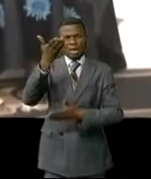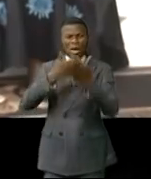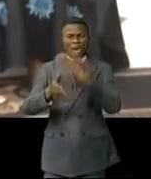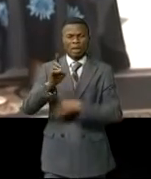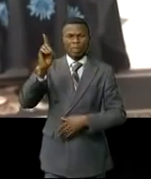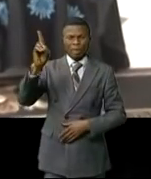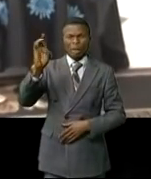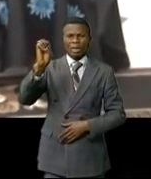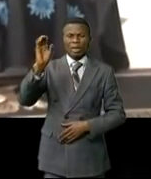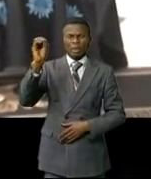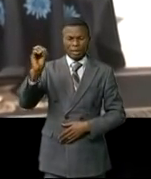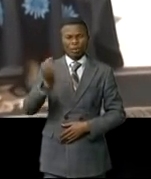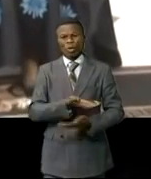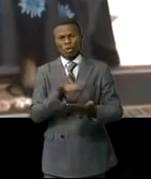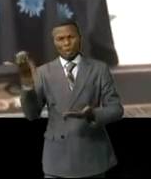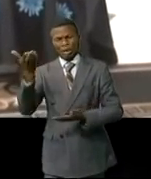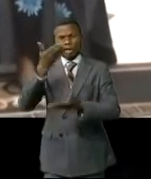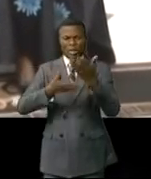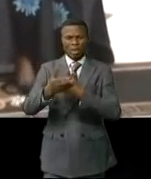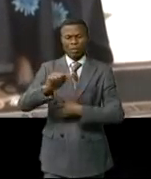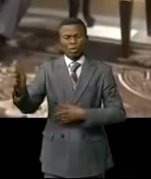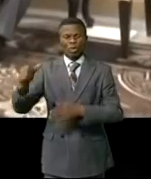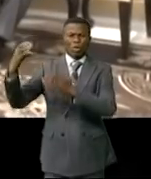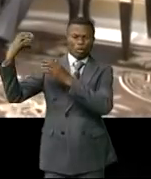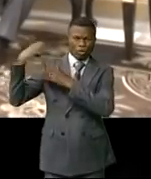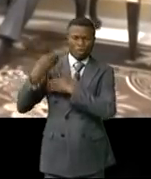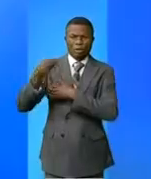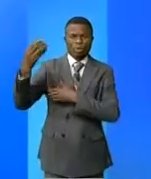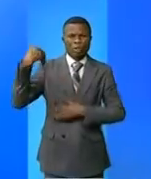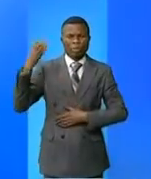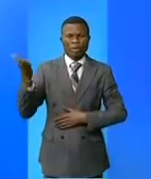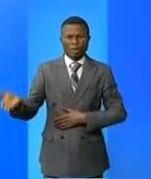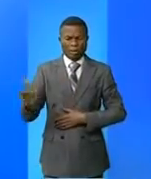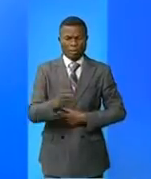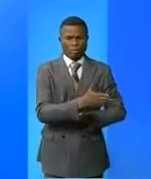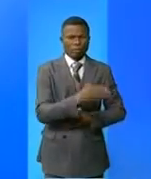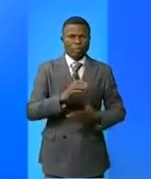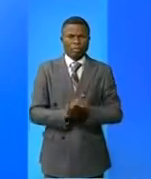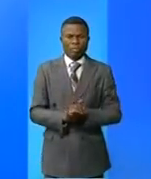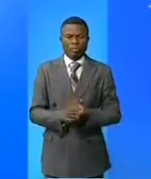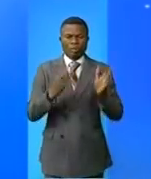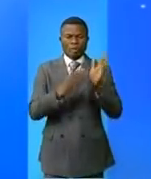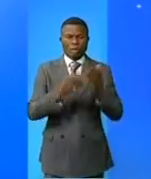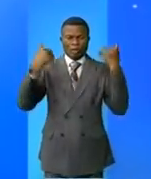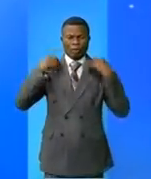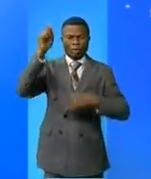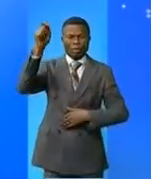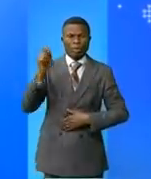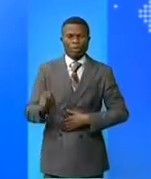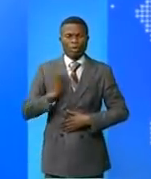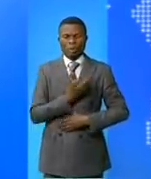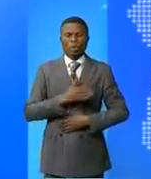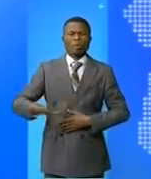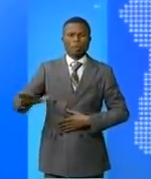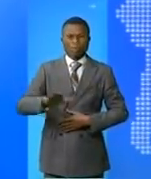Deogratias Mutombo Mwananyembo, appelé à d'autres charges d'État. 9 officiers supérieurs des forces armées de la